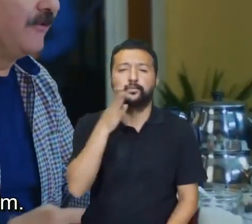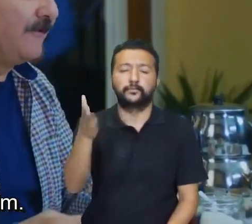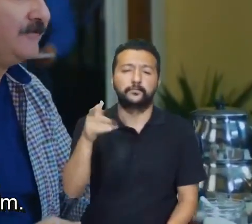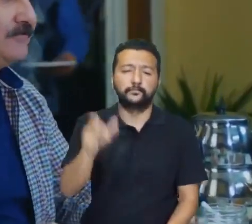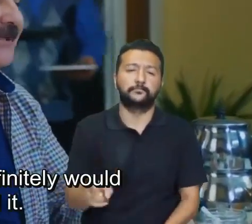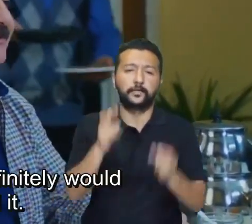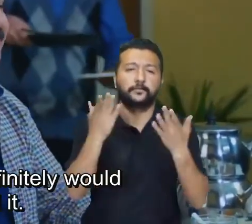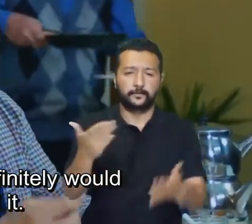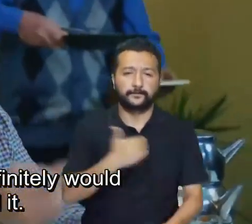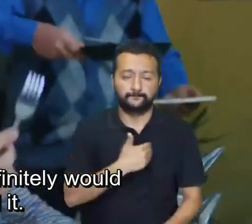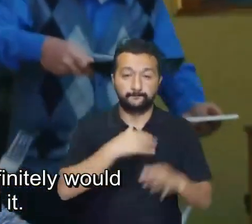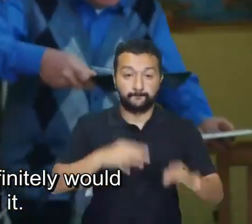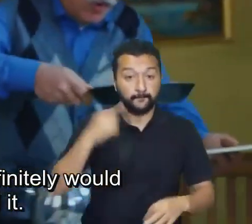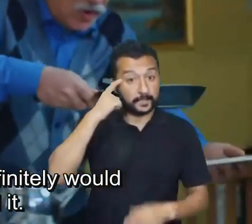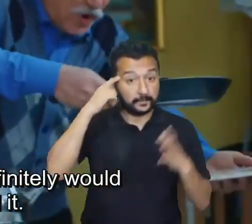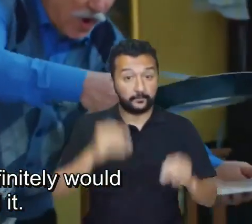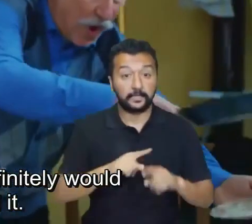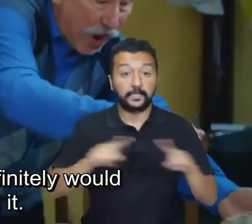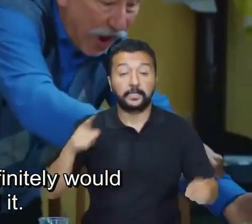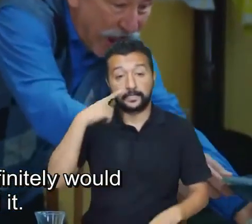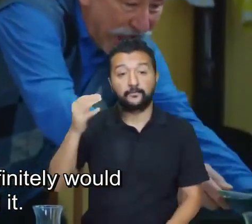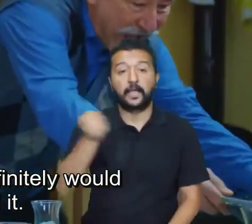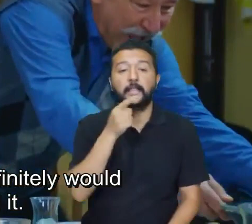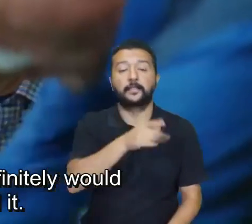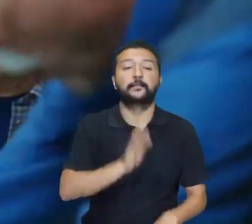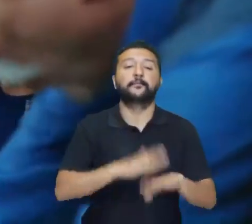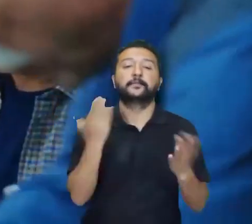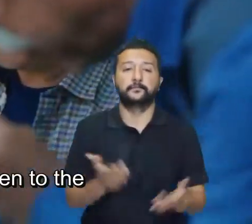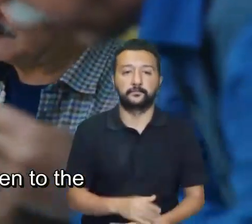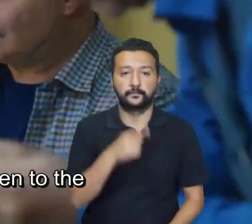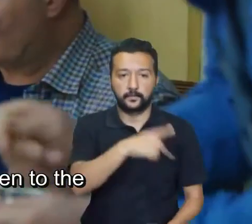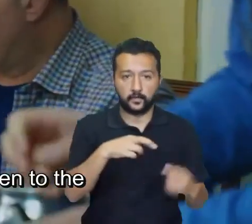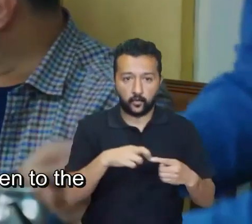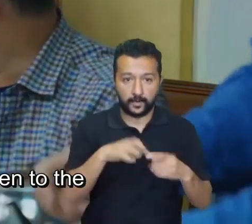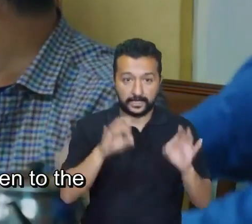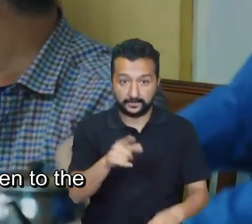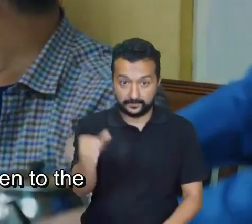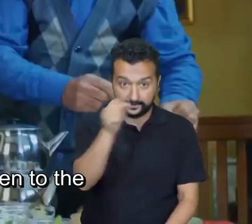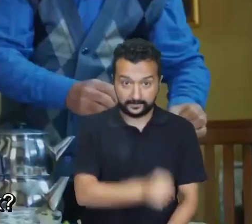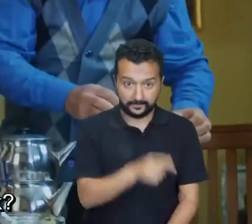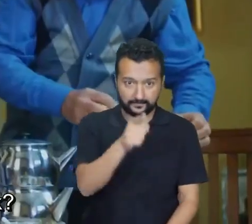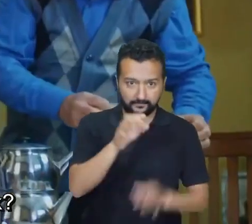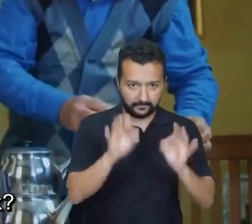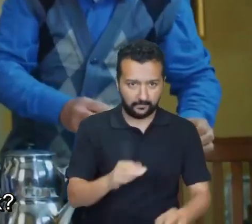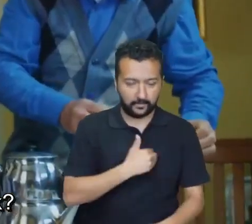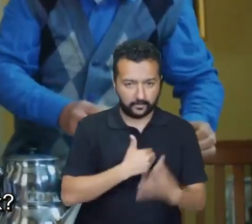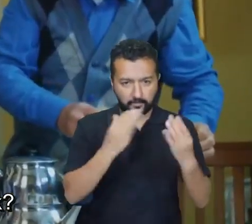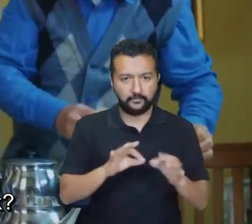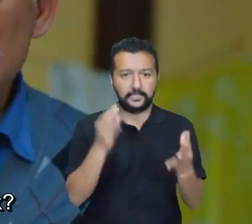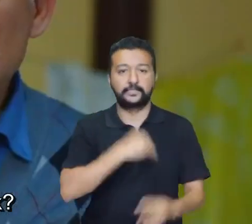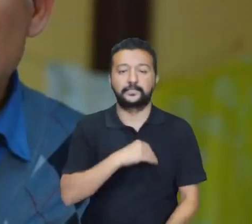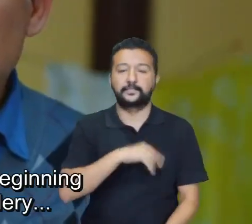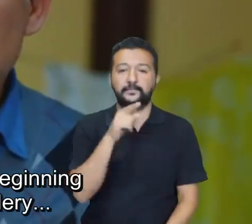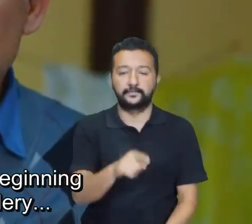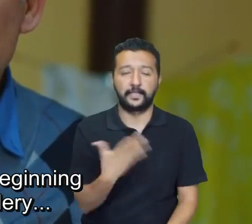abartıyorlar onu. Ben şimdiki aklım olsa kesinlikle transfer ettirmezdim onu. Robin'i gerçekten sen mi getirdin takıma? Tabii oğlum, ne sandın